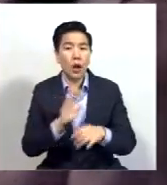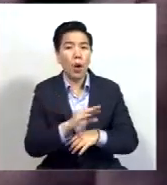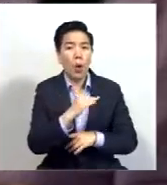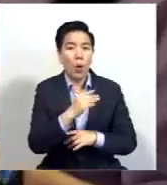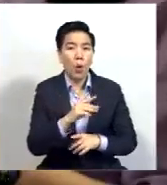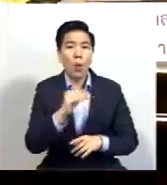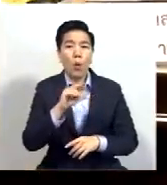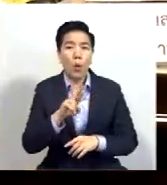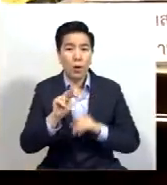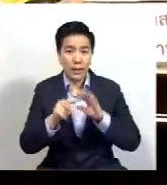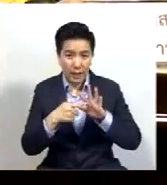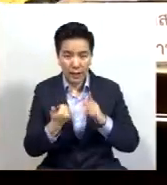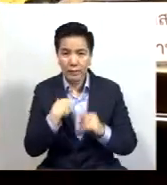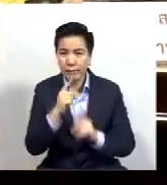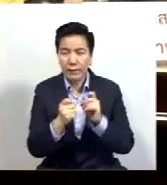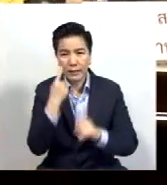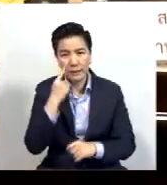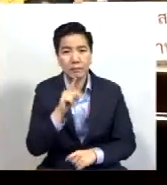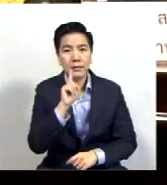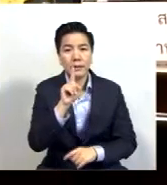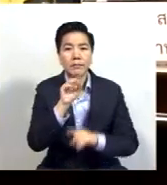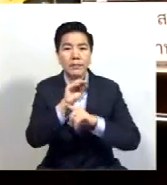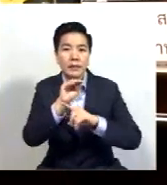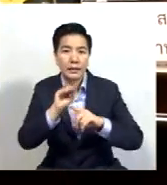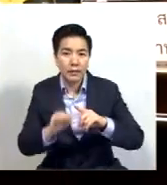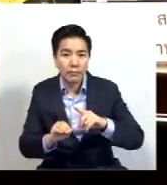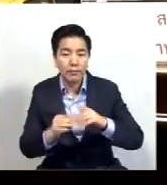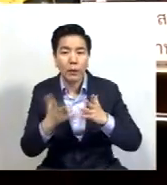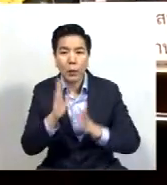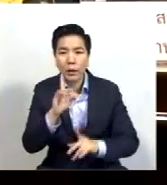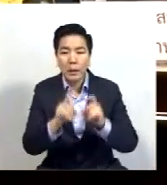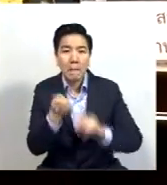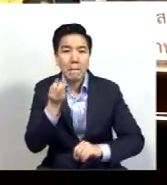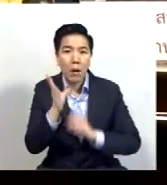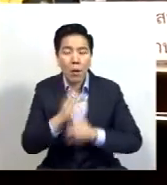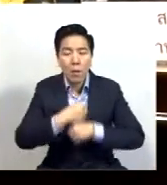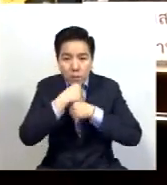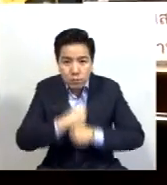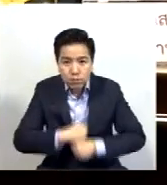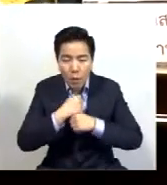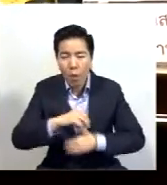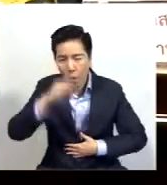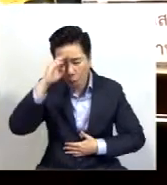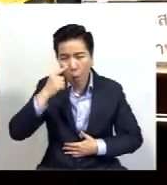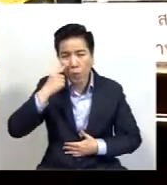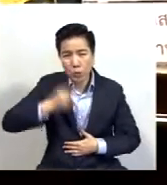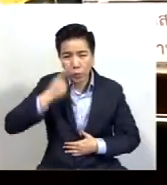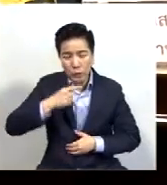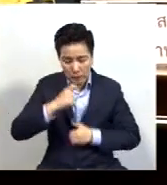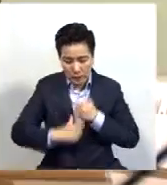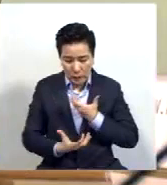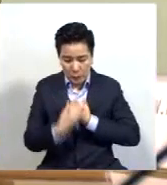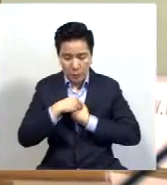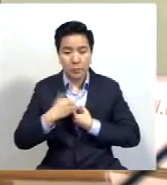คโรนามีโอกาสที่เสียชีวิตน้อยกว่าร้อยละ1นะครับโดยผู้เสียชีวิตส่วนใหญ่ก็เป็นผู้สูงอายุที่มีโรคประจำตัวด้วย